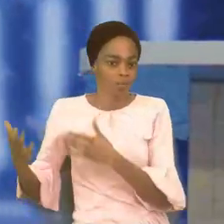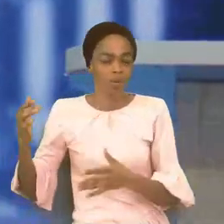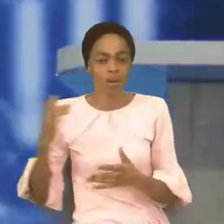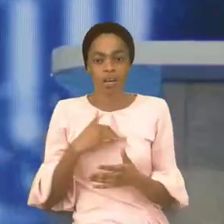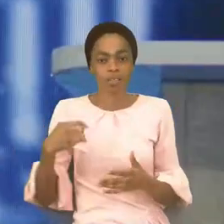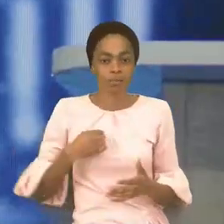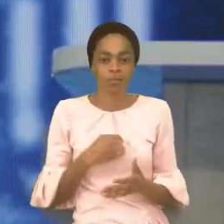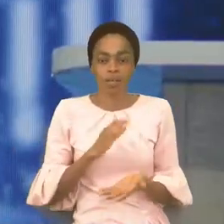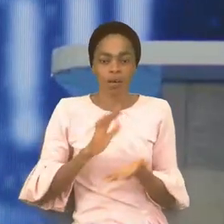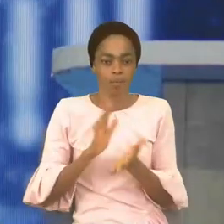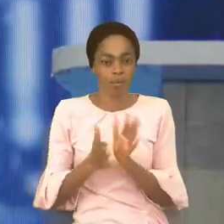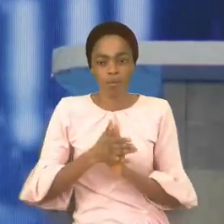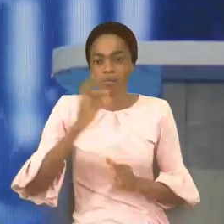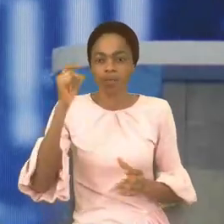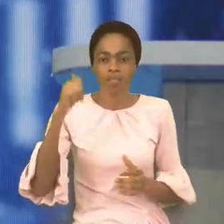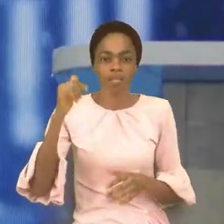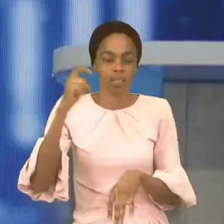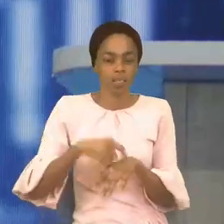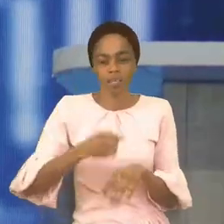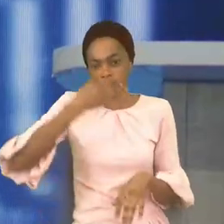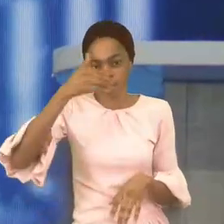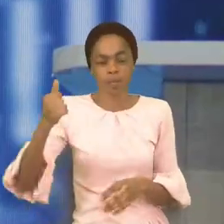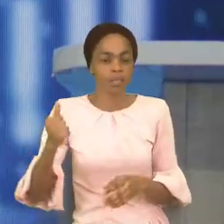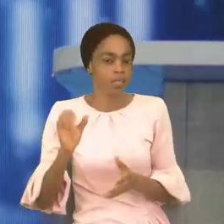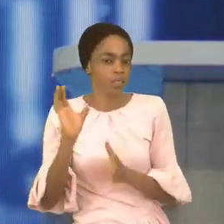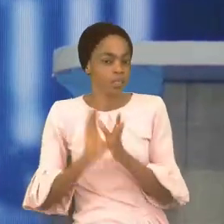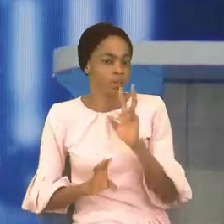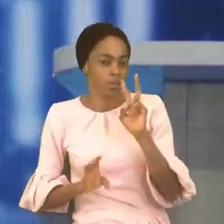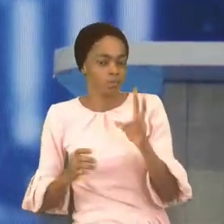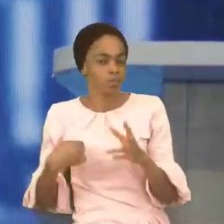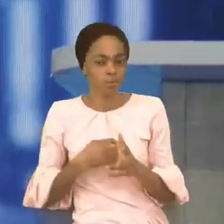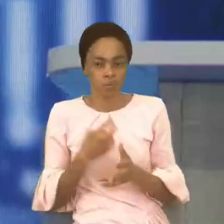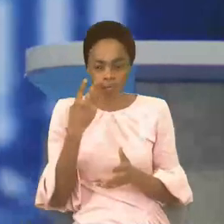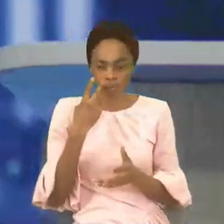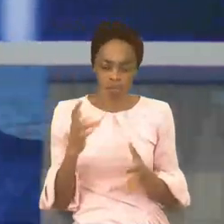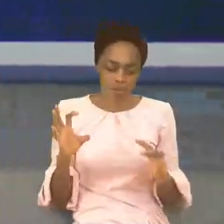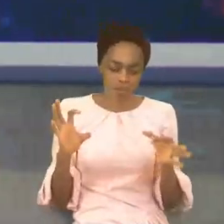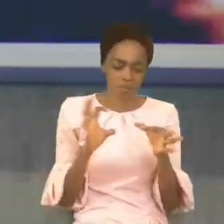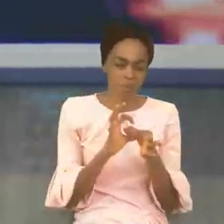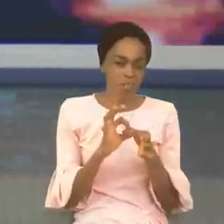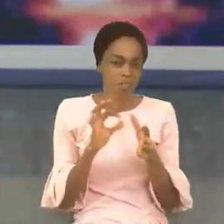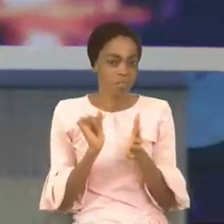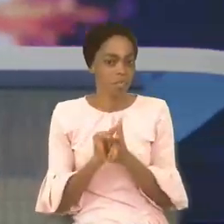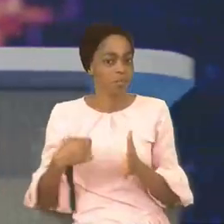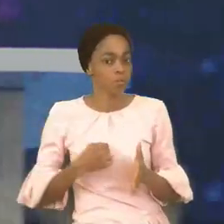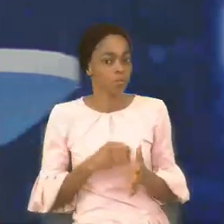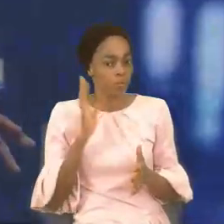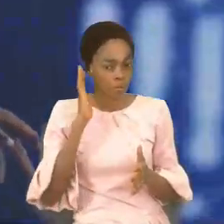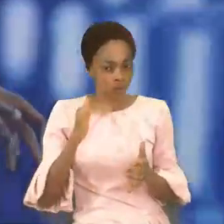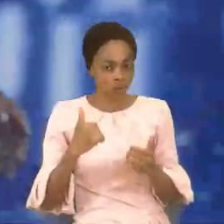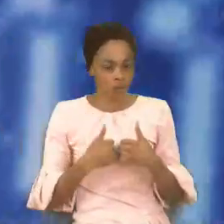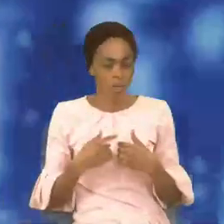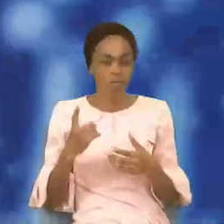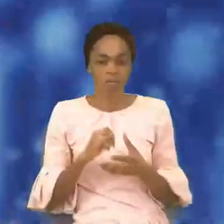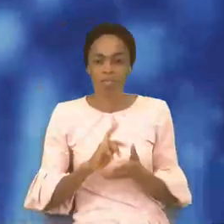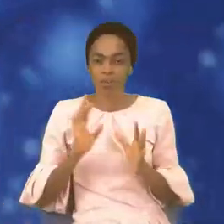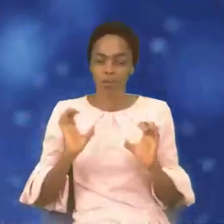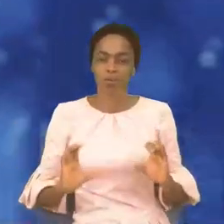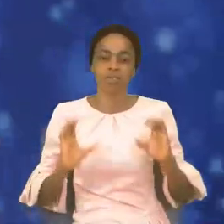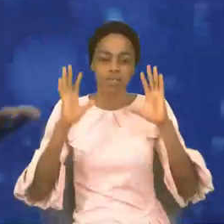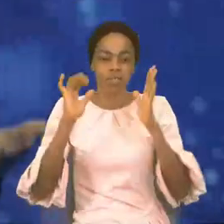10 fois supérieurs, meilleurs. Dans le chapitre 2, nous avons vu la connexion que nous devrions avoir, la réconciliation que nous